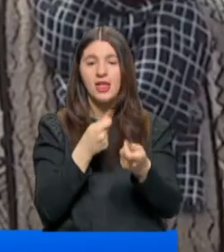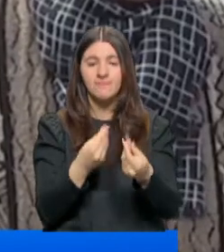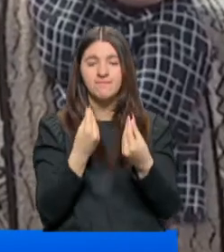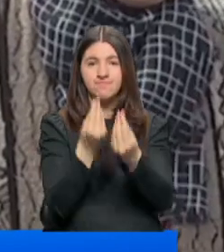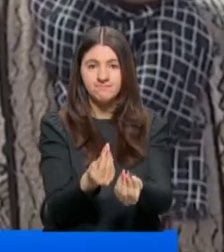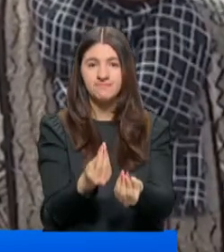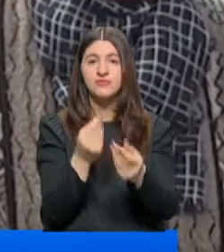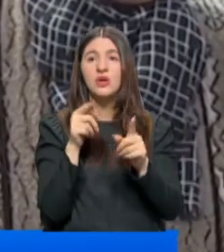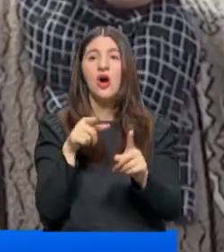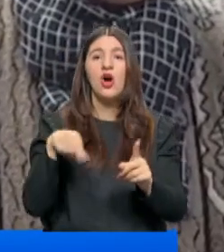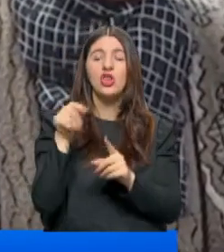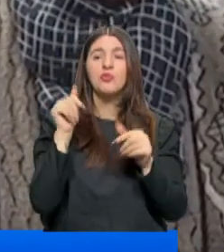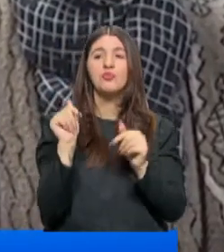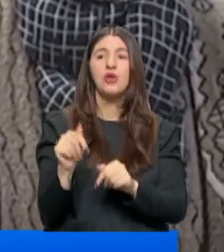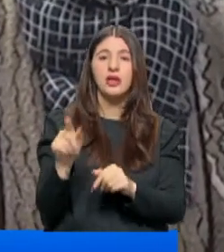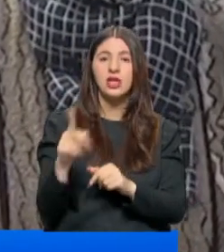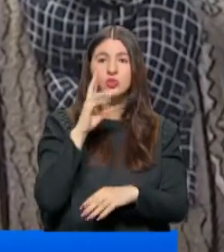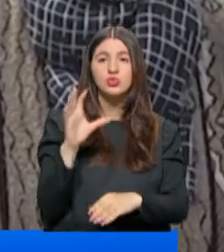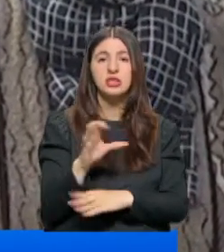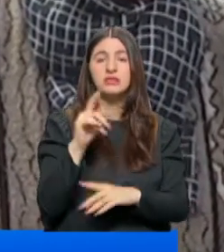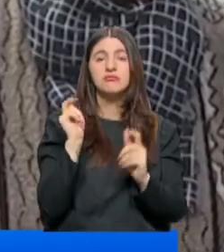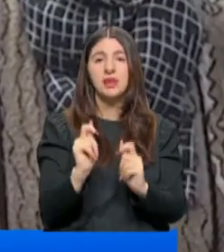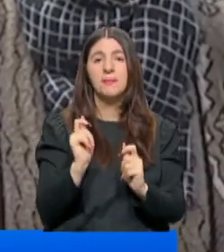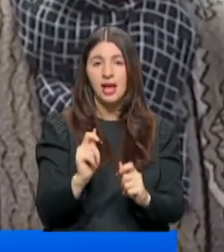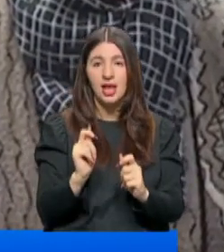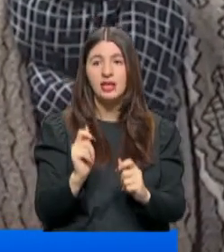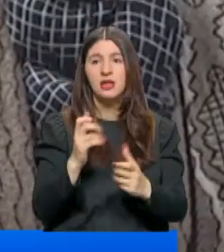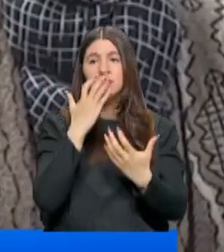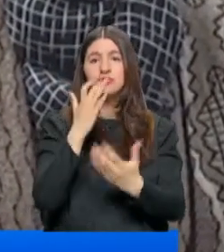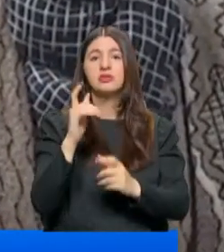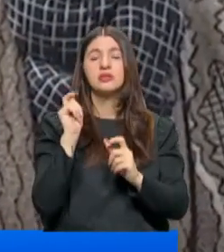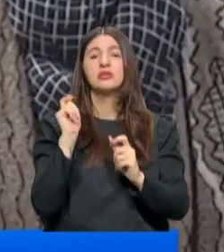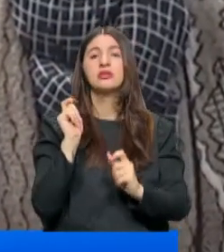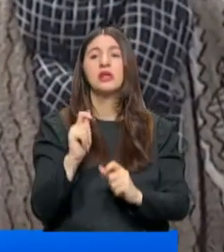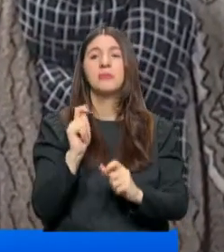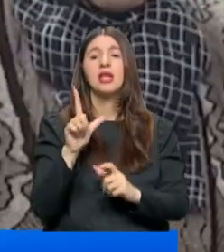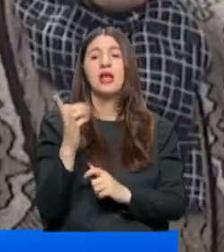vererek onların burada turizm yapmalarını sağlamaları lazım.